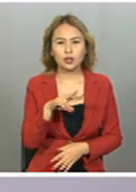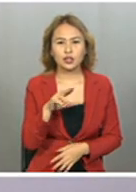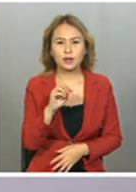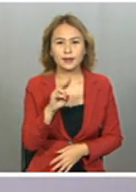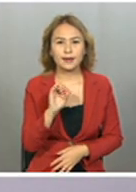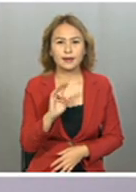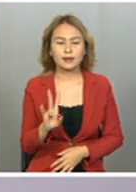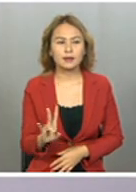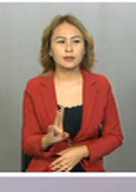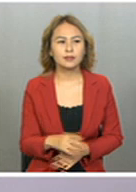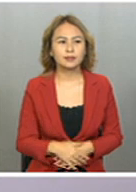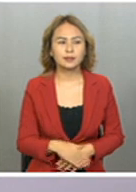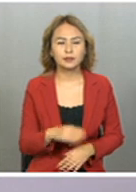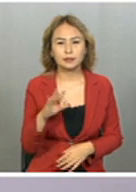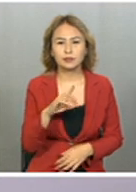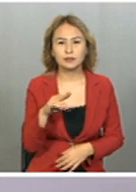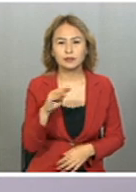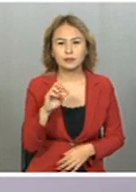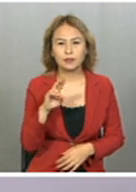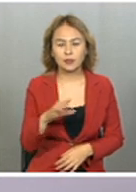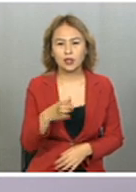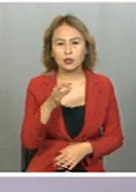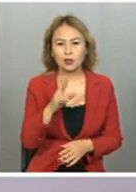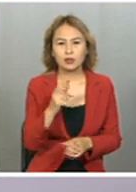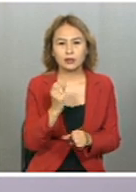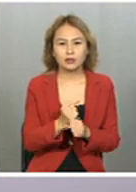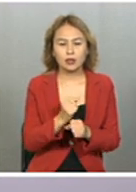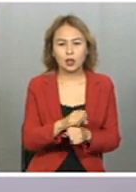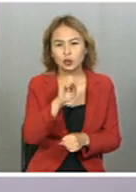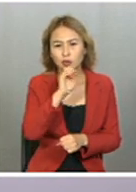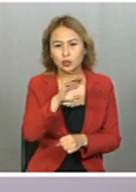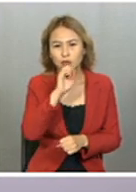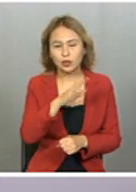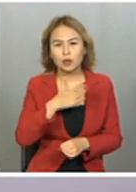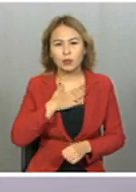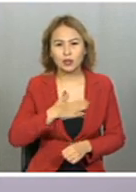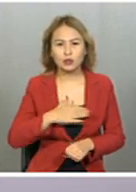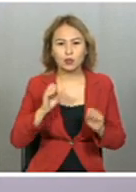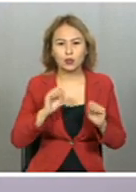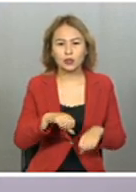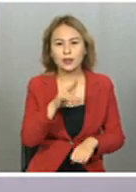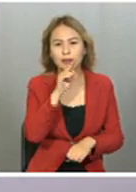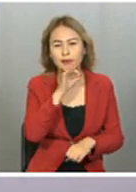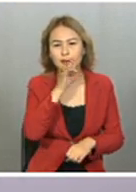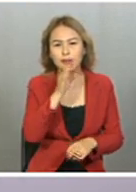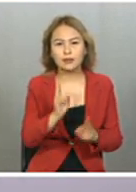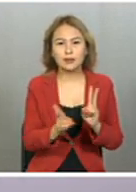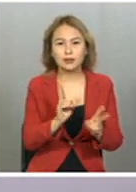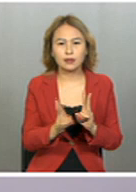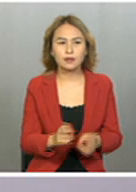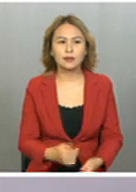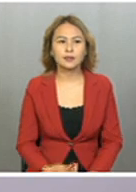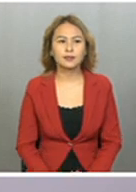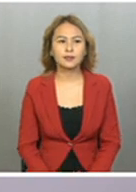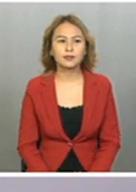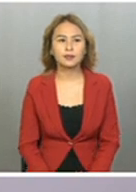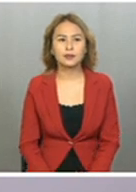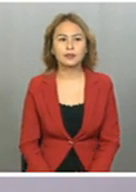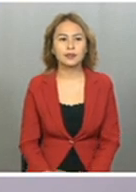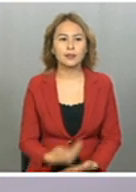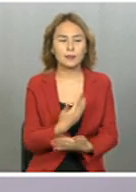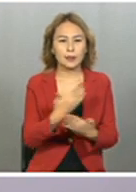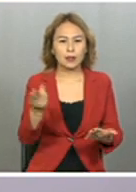Жолжелкен. Жолжелкеннің шырынынан жөтелді басатын дәрі дайындайды. Оқушылар, міне,